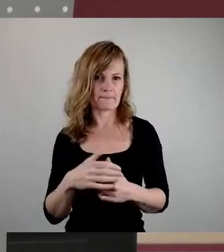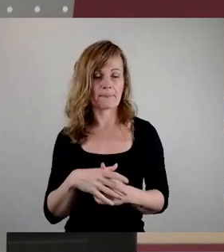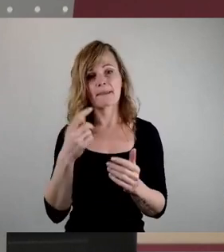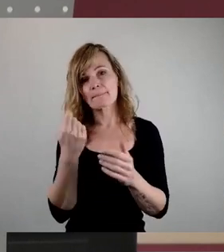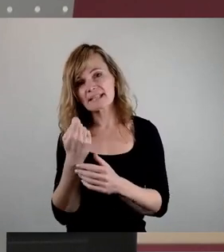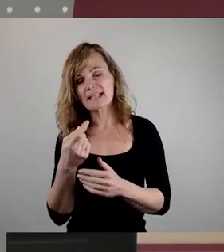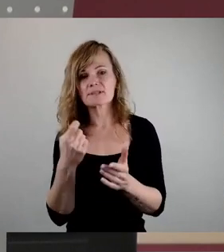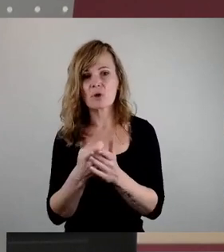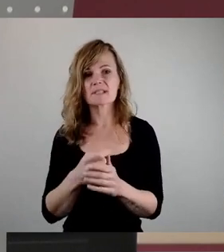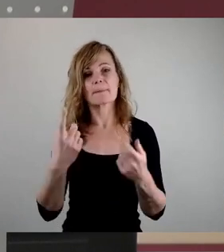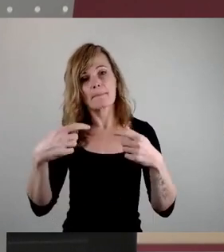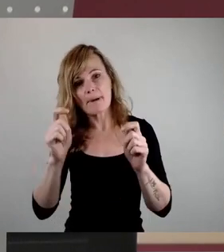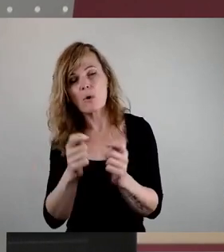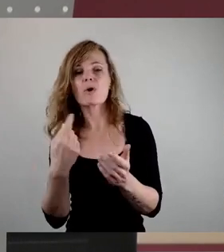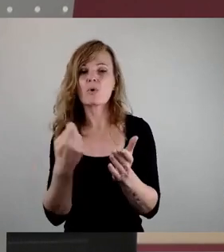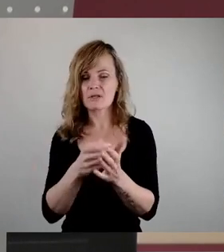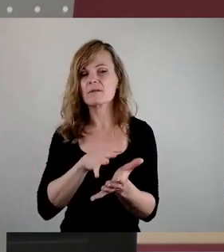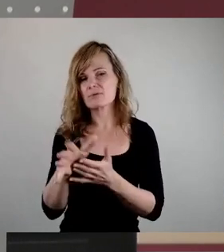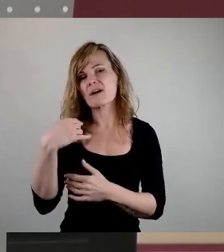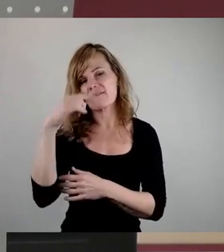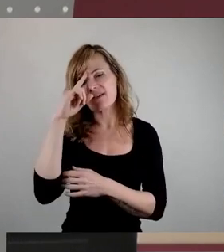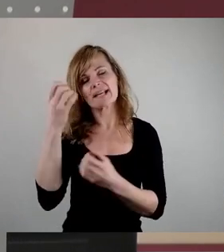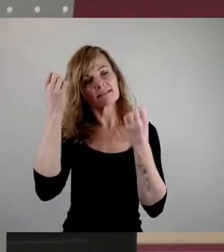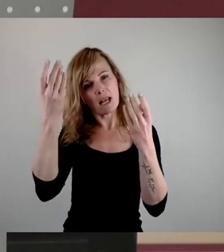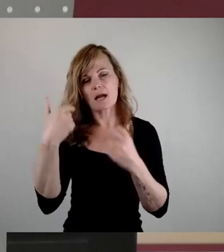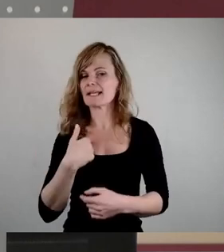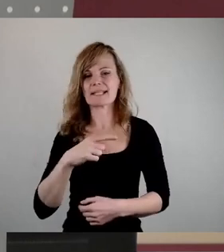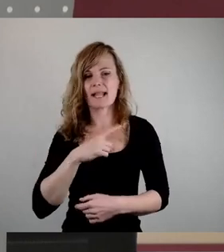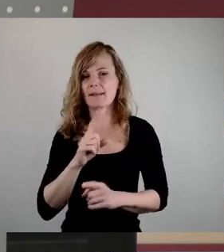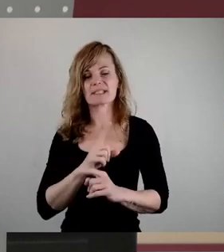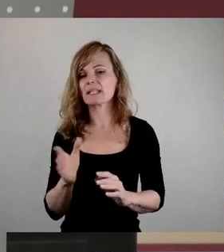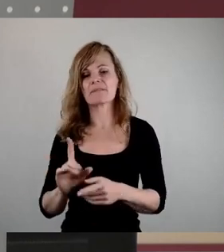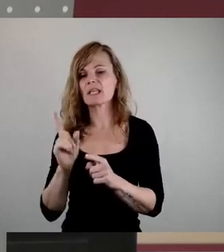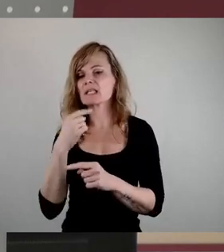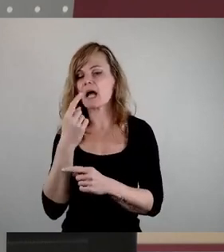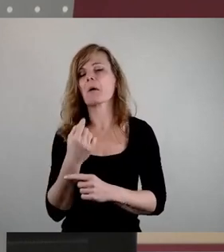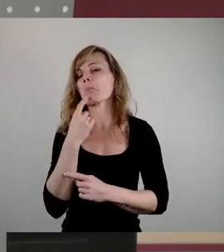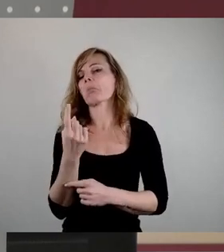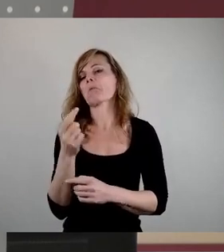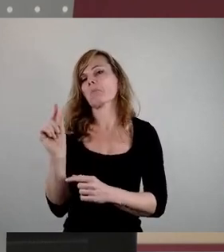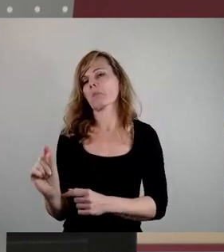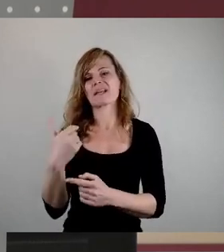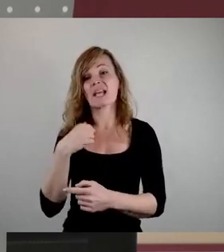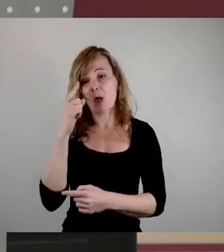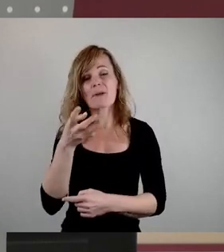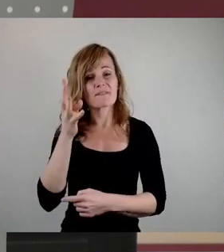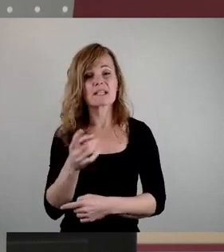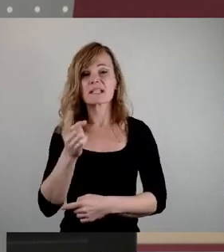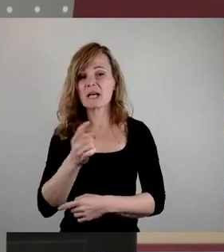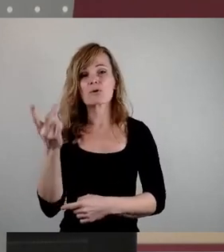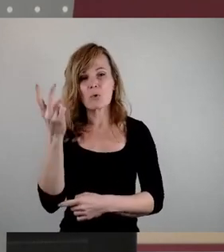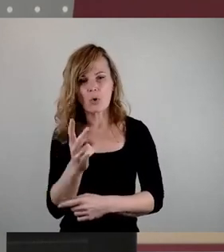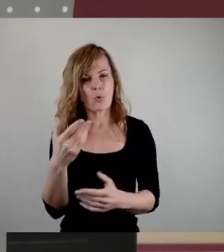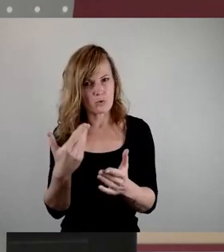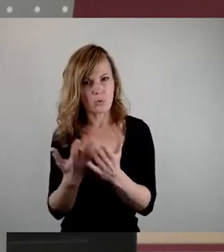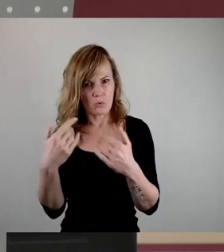Das ist klar, das will ich an der Stelle auch nicht vom Tisch wischen. Ja, wir sprechen über, ich glaube, 400.000 Euro war der Wert, den